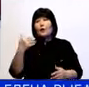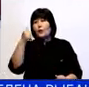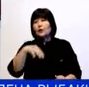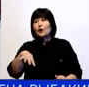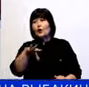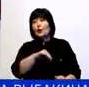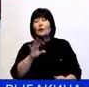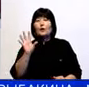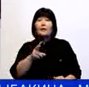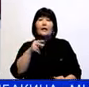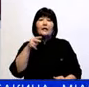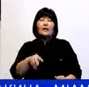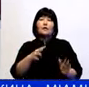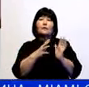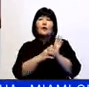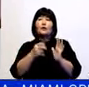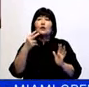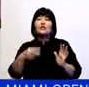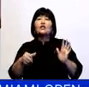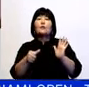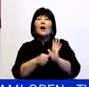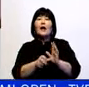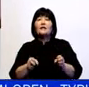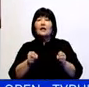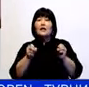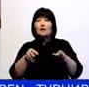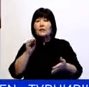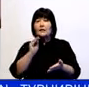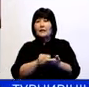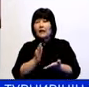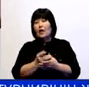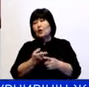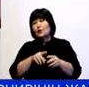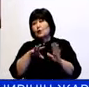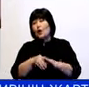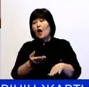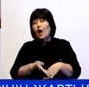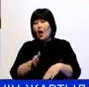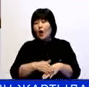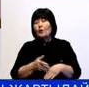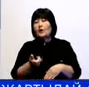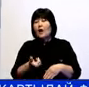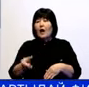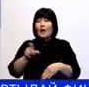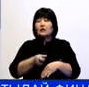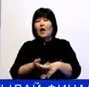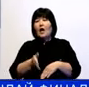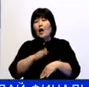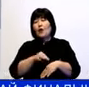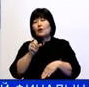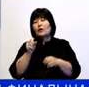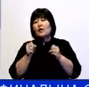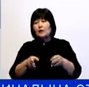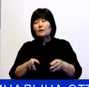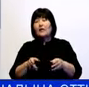өңірде барлығы 2926 қылмыс тіркелген екен. Соның ішінде ауыр және аса ауыр санаттағы қылмыс